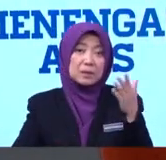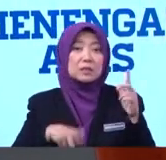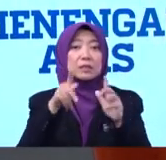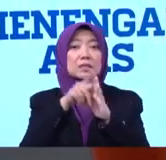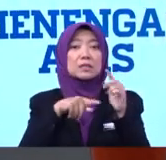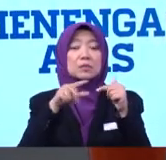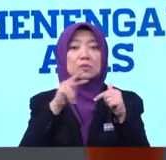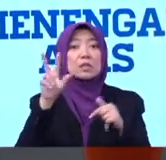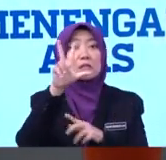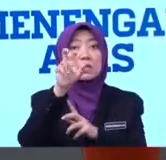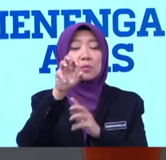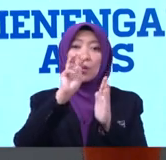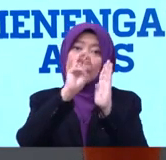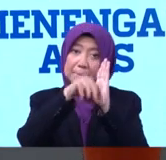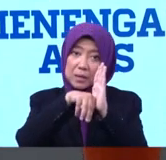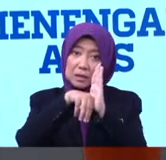30 menit